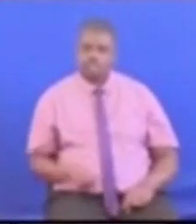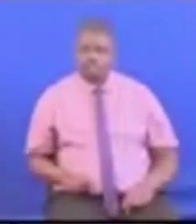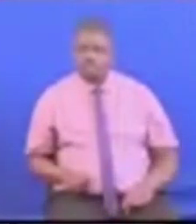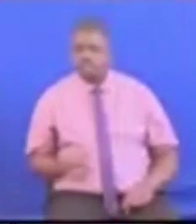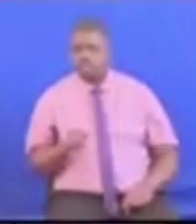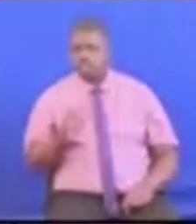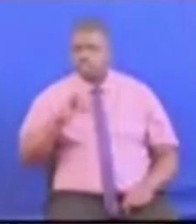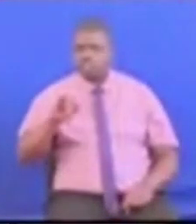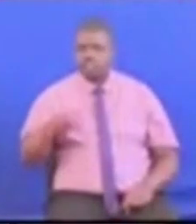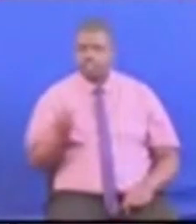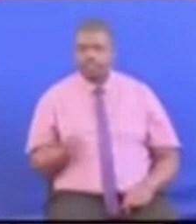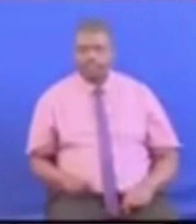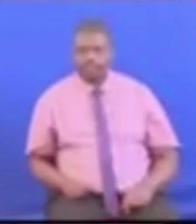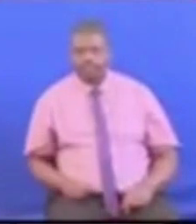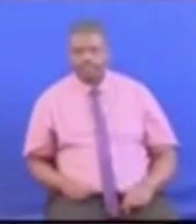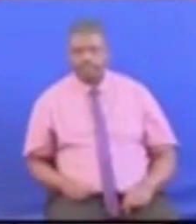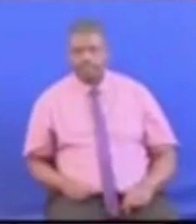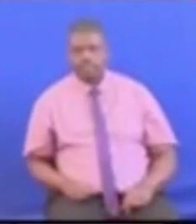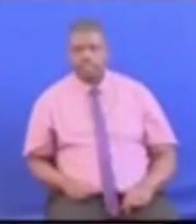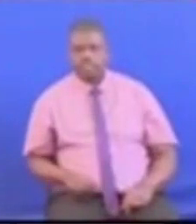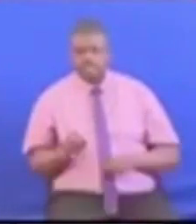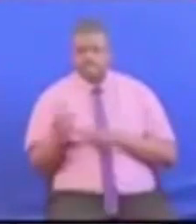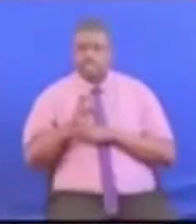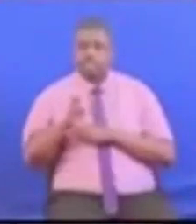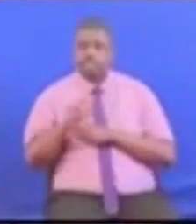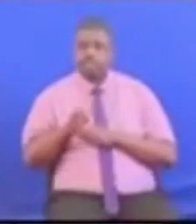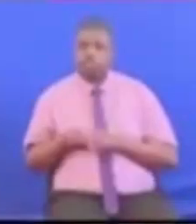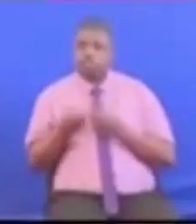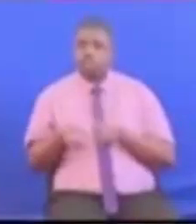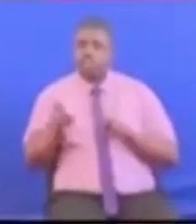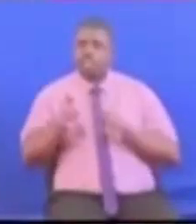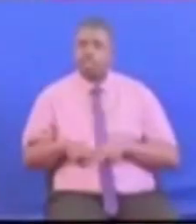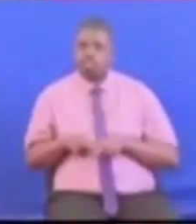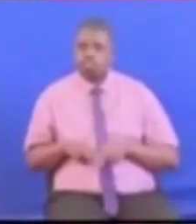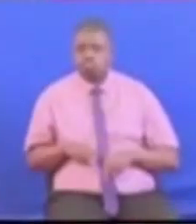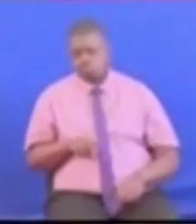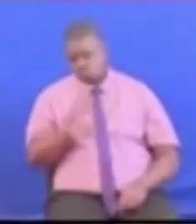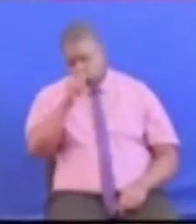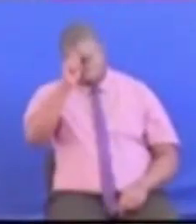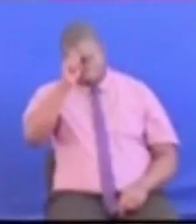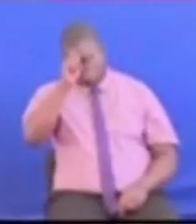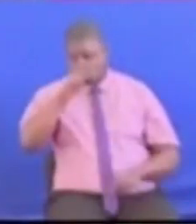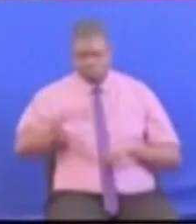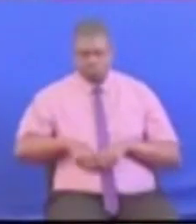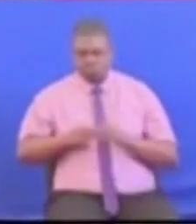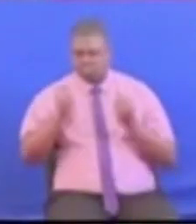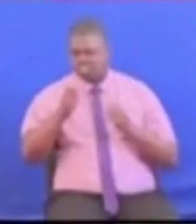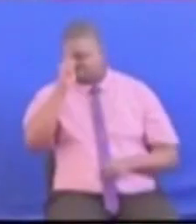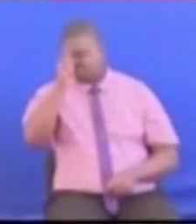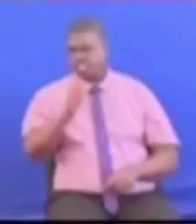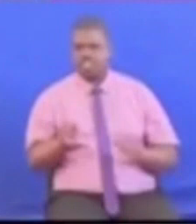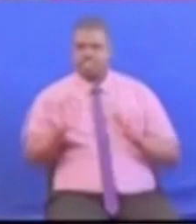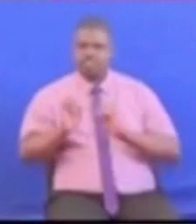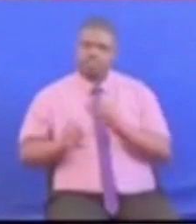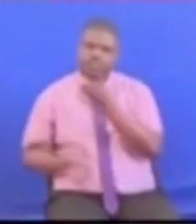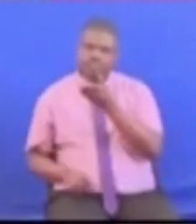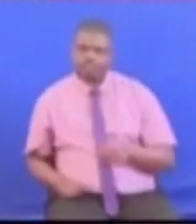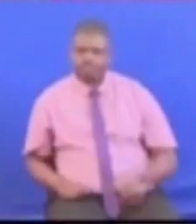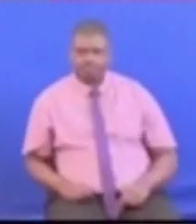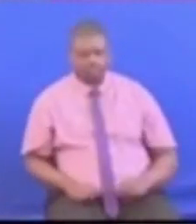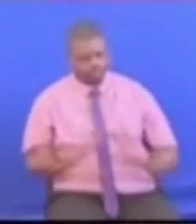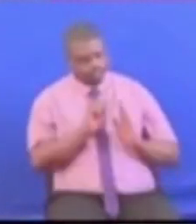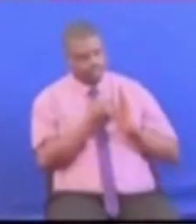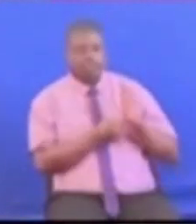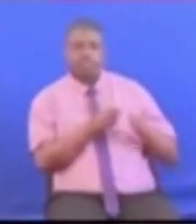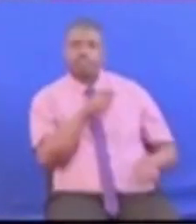J ambayo inasimamia na kutoa adhabu juu ya utovu mkubwa wa nidhamu. Kwa mujibu wa